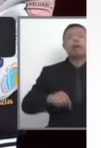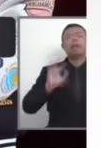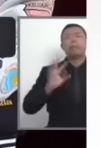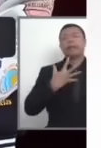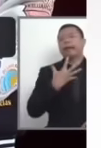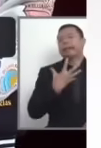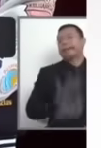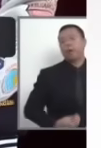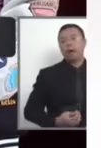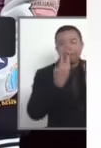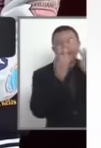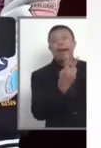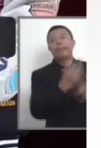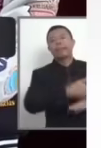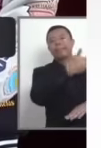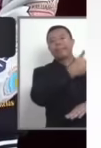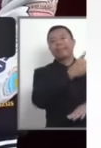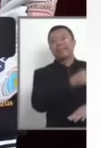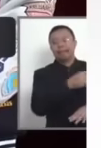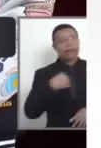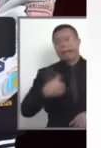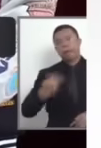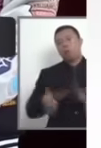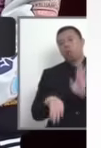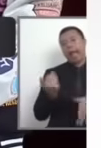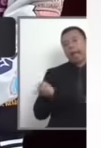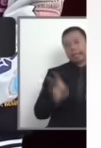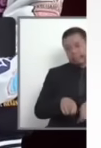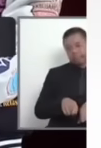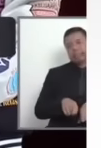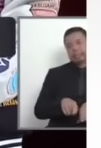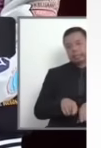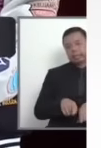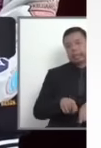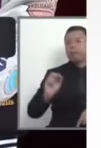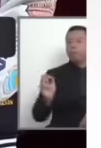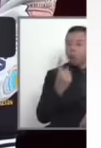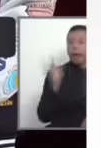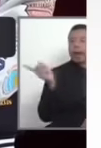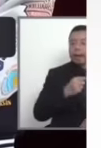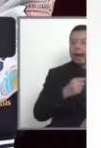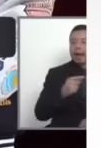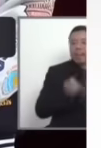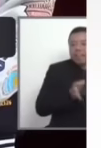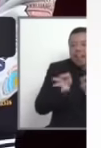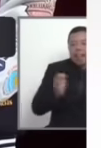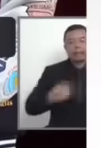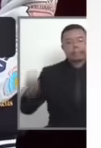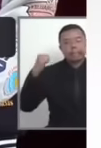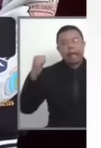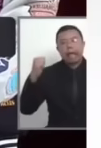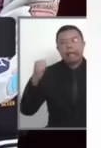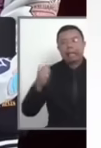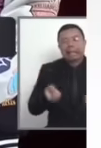300 titik pertemuan, dan apa yang disampaikan oleh Mas Ganjar di dalam closing